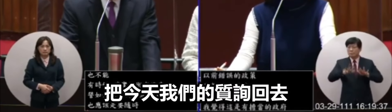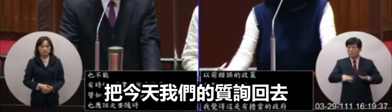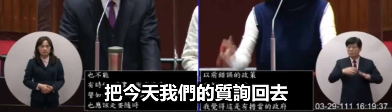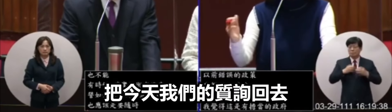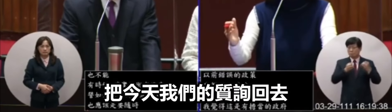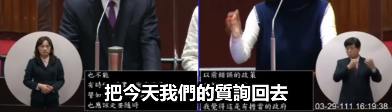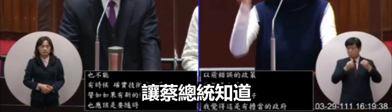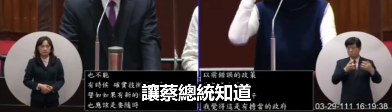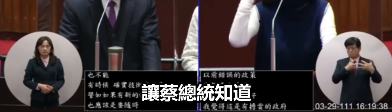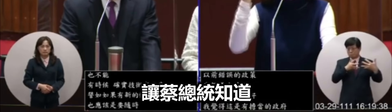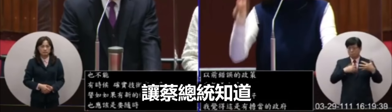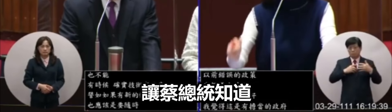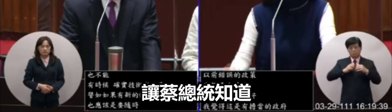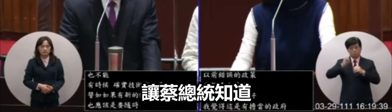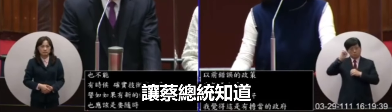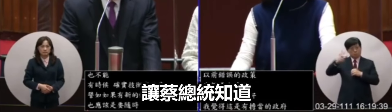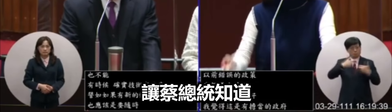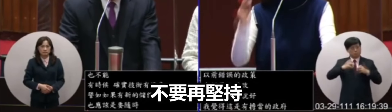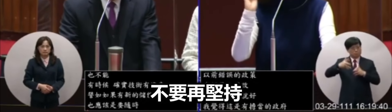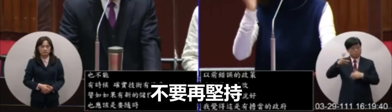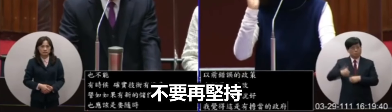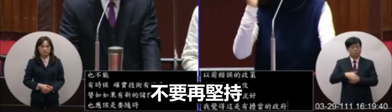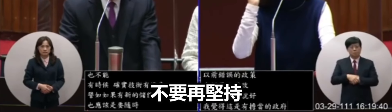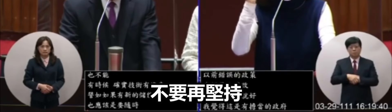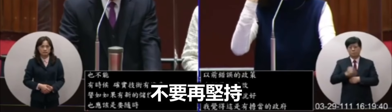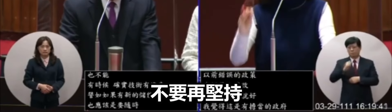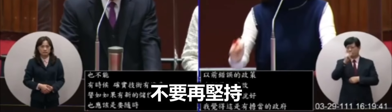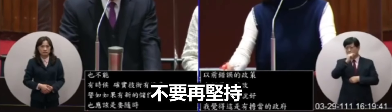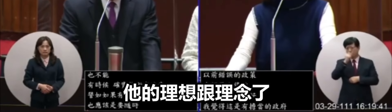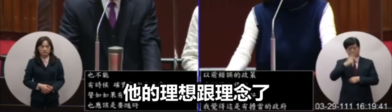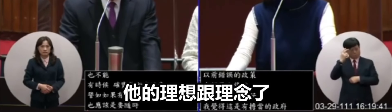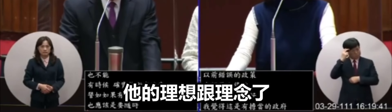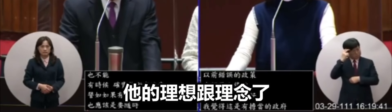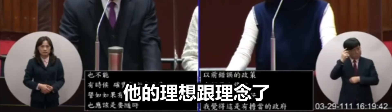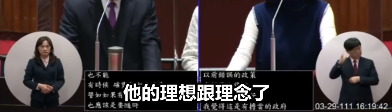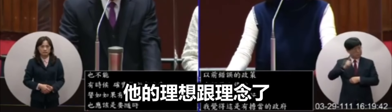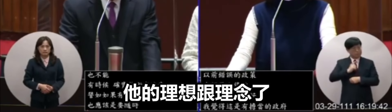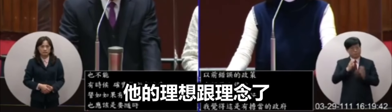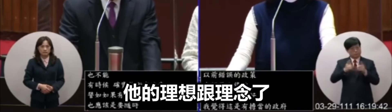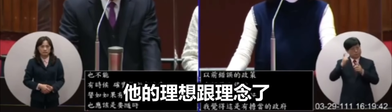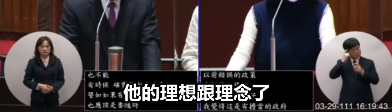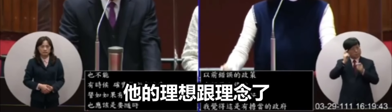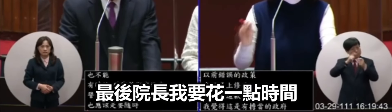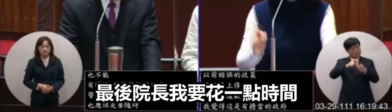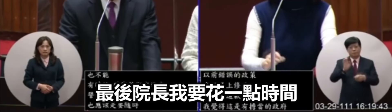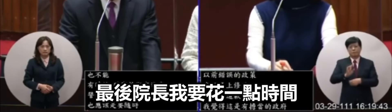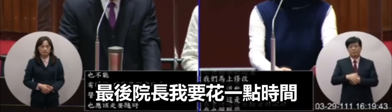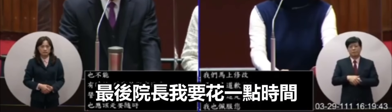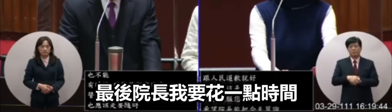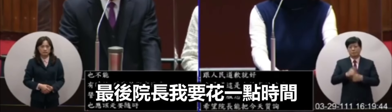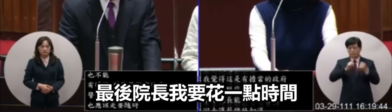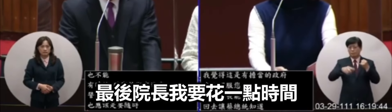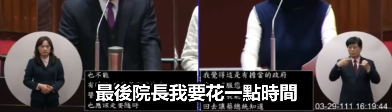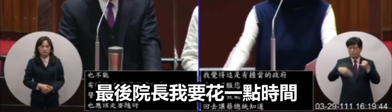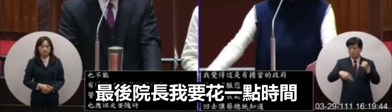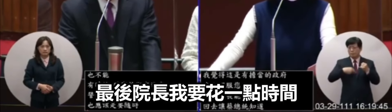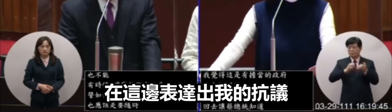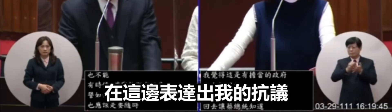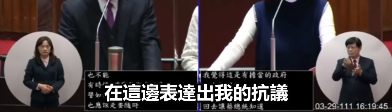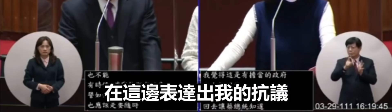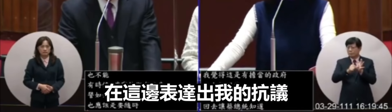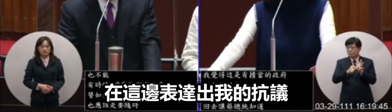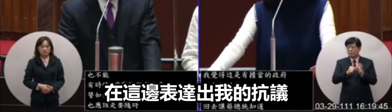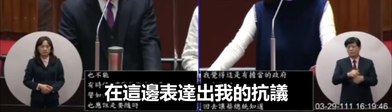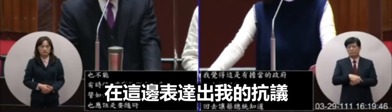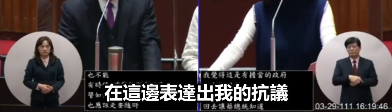我们的质询回去让蔡总统知道，不要再坚持他的理想跟理念了。最后呢，院长，我要花一点时间